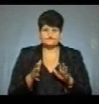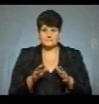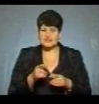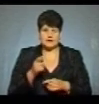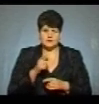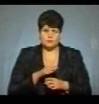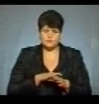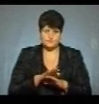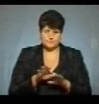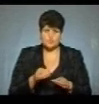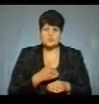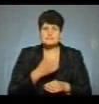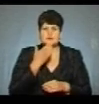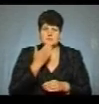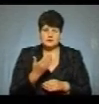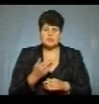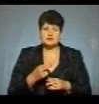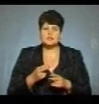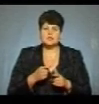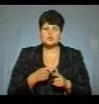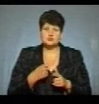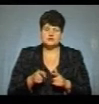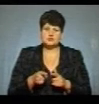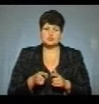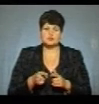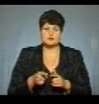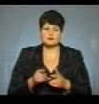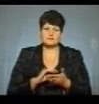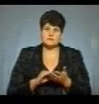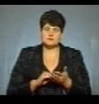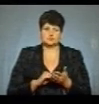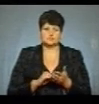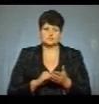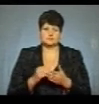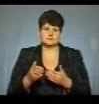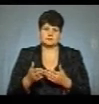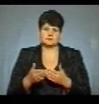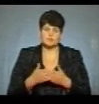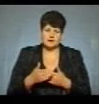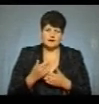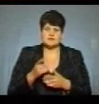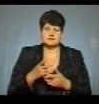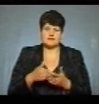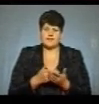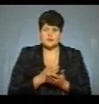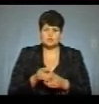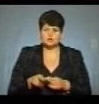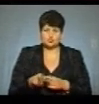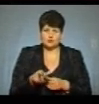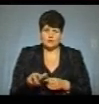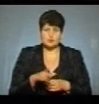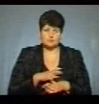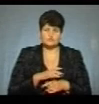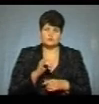хотіла запитати, чи виписують в поліції приписи за неякісні дороги? І був такий неприємний інцидент останнім